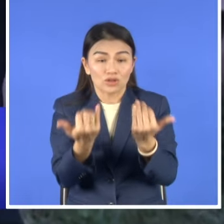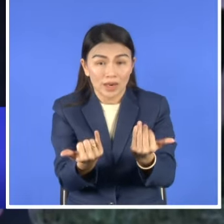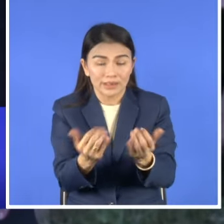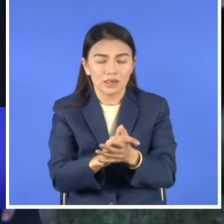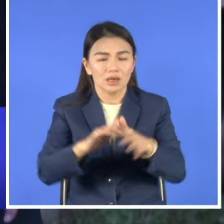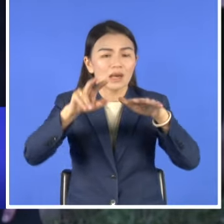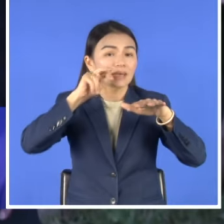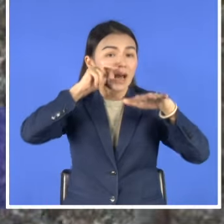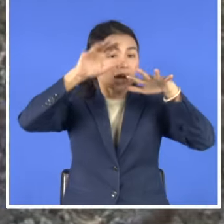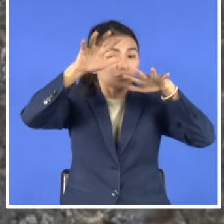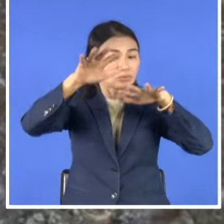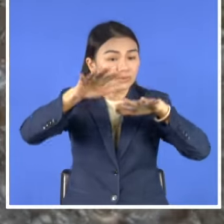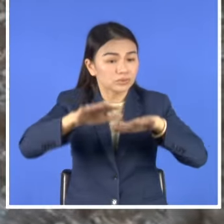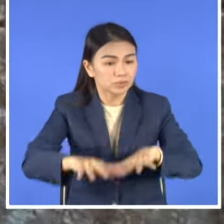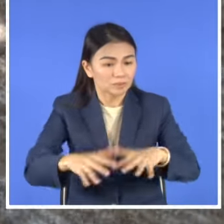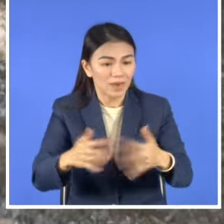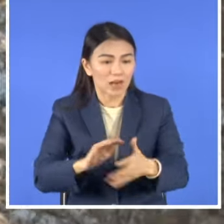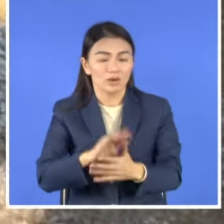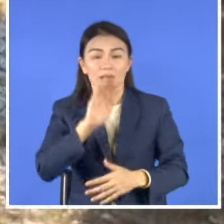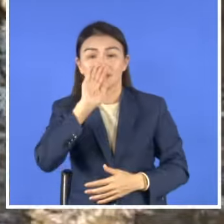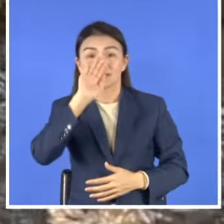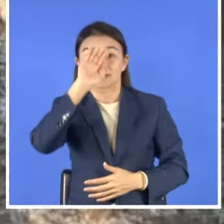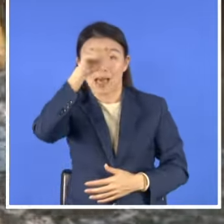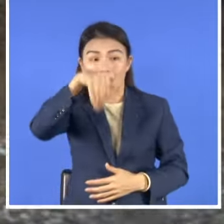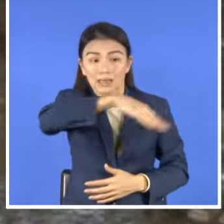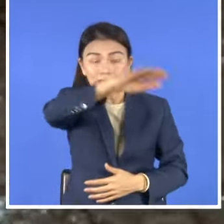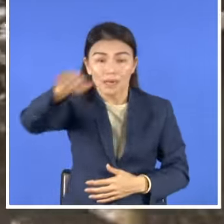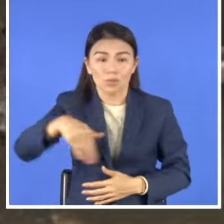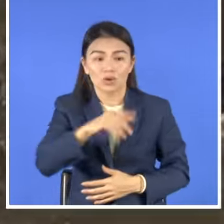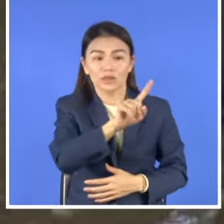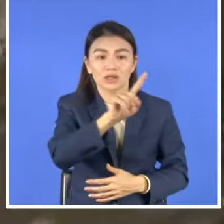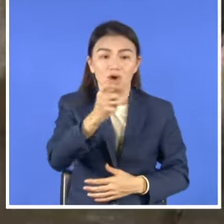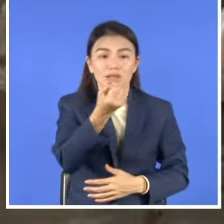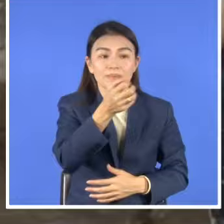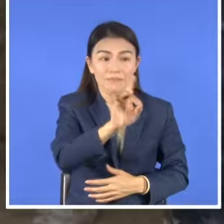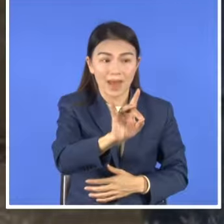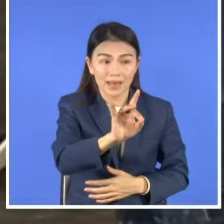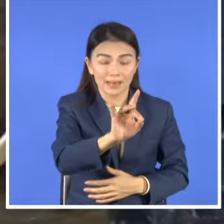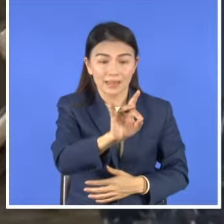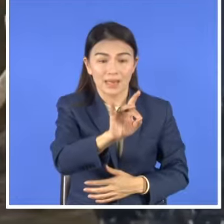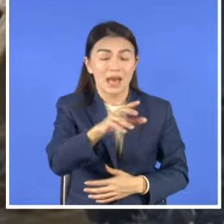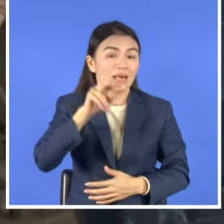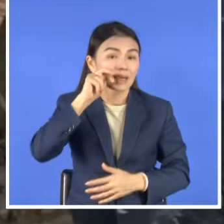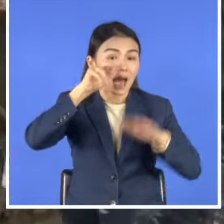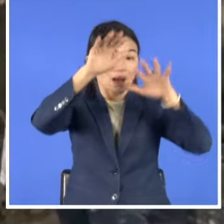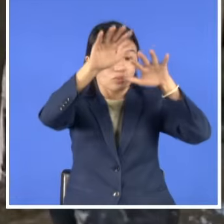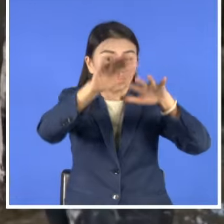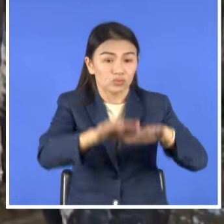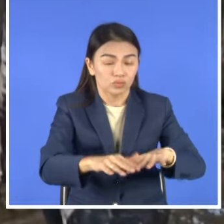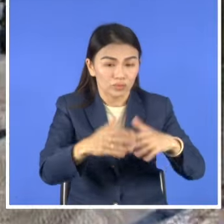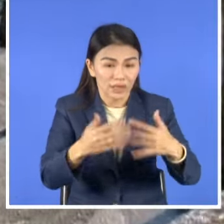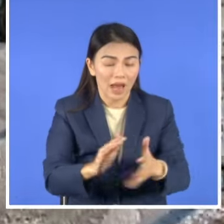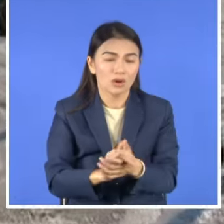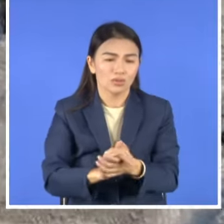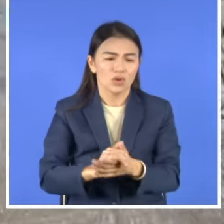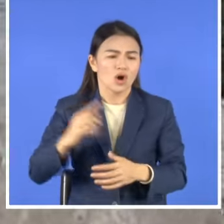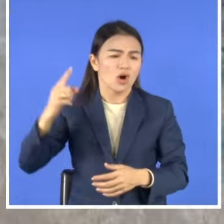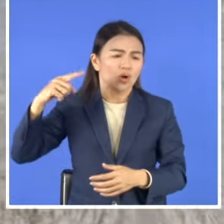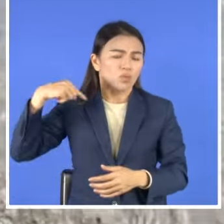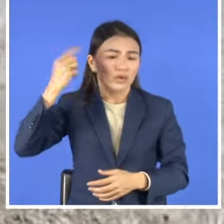สรุปยอดรวมช้างในปางก่อนเกิดเหตุจำนวน 118เชือกภายหลังน้ำลดพบช้างเพศเมีย 106